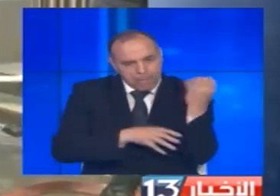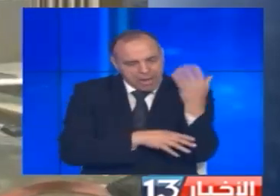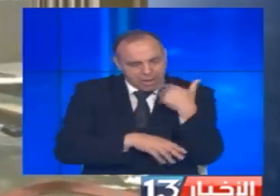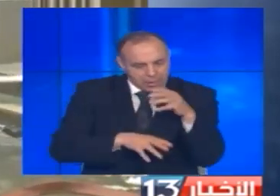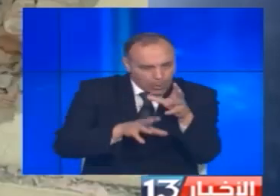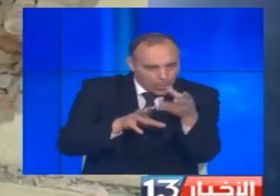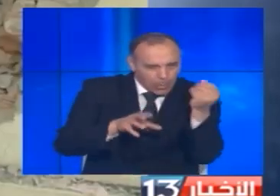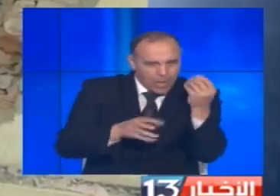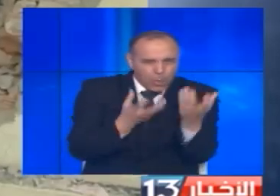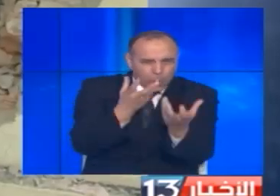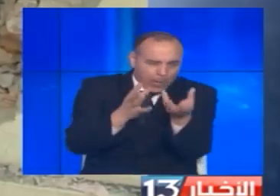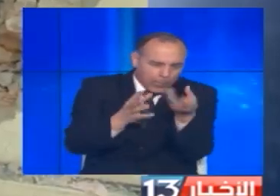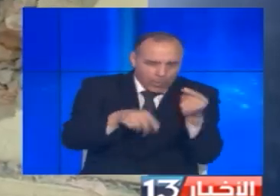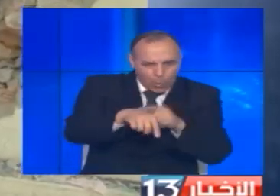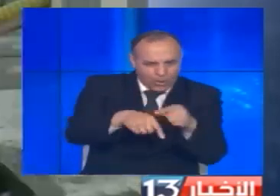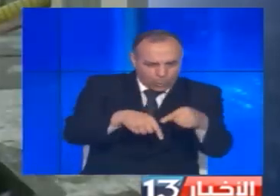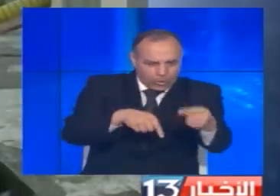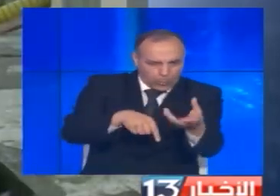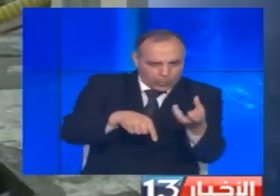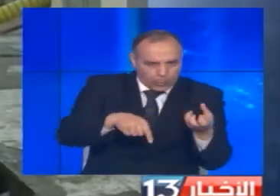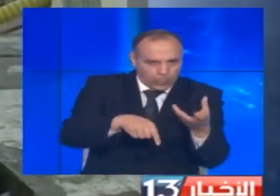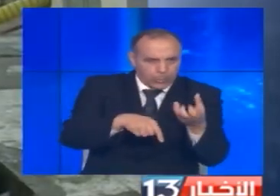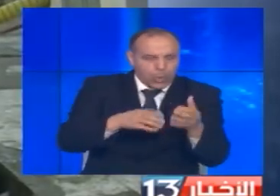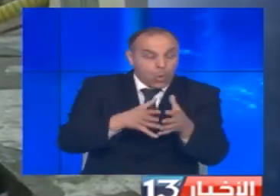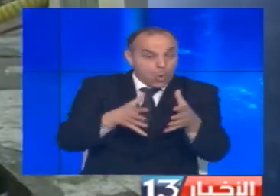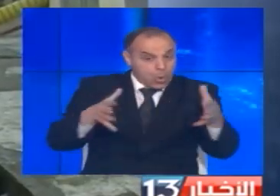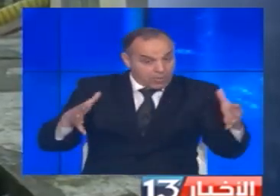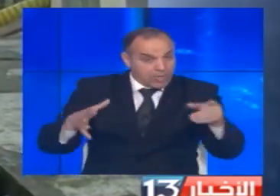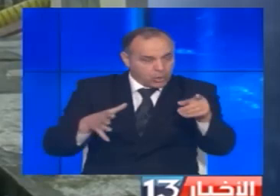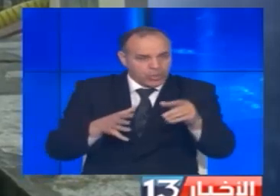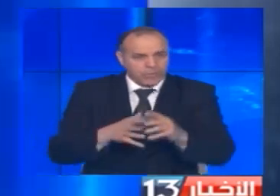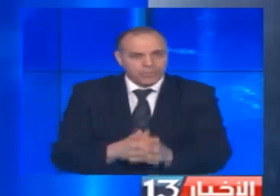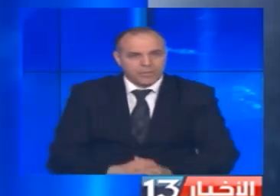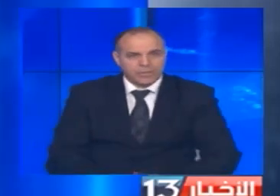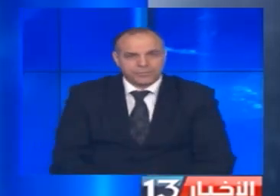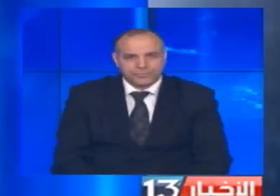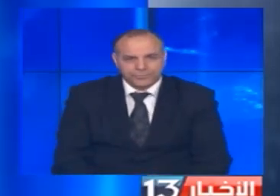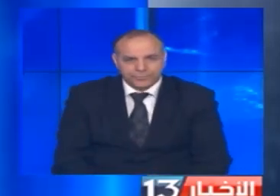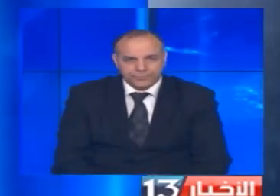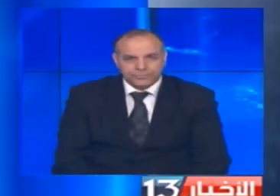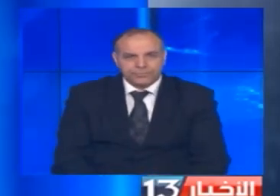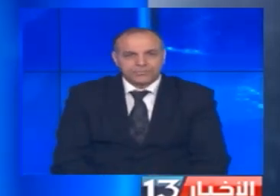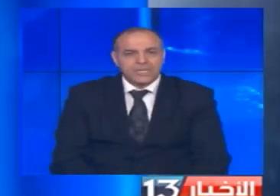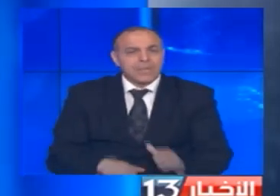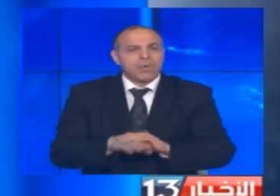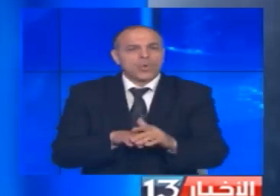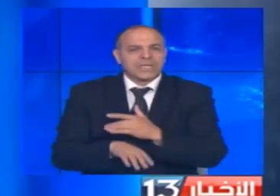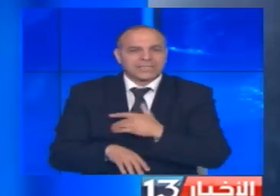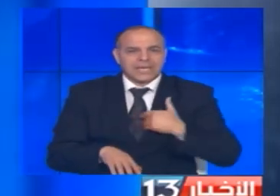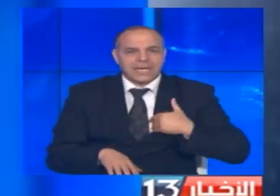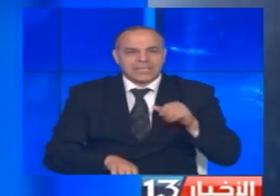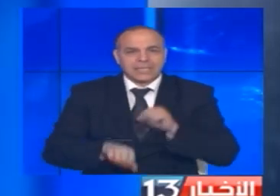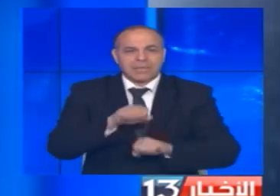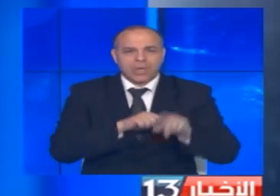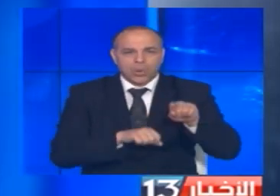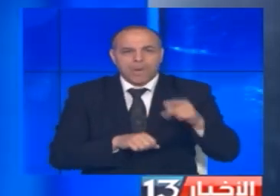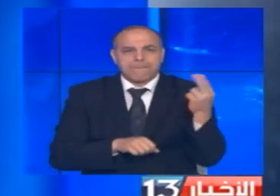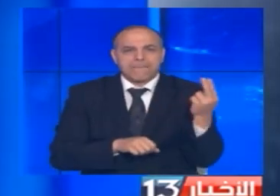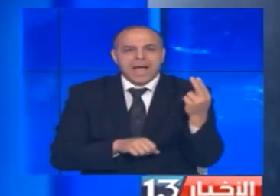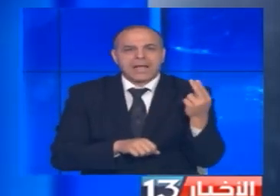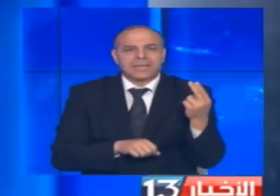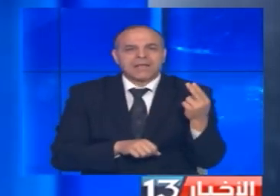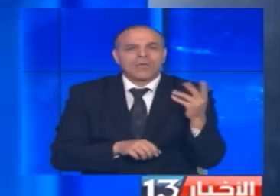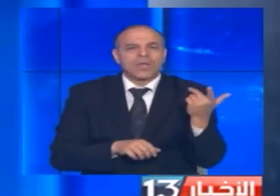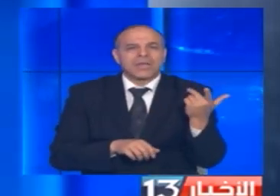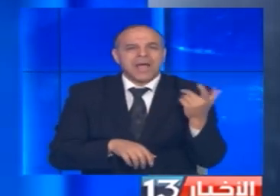العملية هذه تطلب شوية وقت بحكم المساحة نتاع المأوى. في المجال الصحي انتظم اليوم بمعهد المنجي